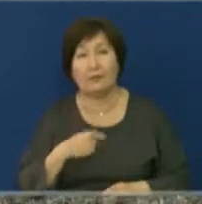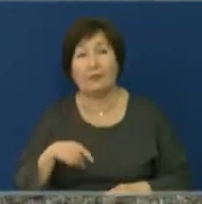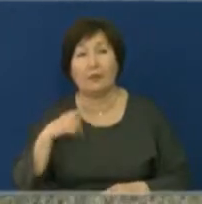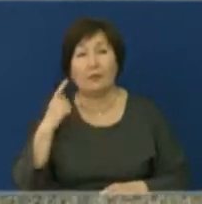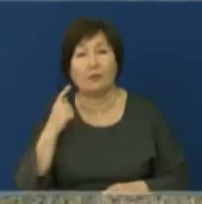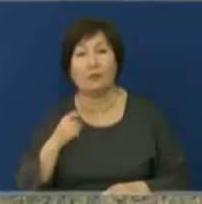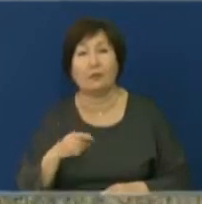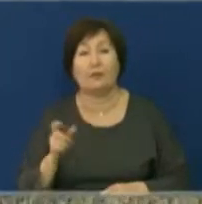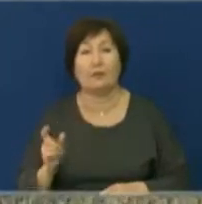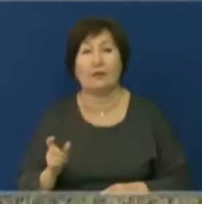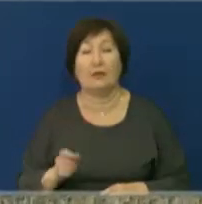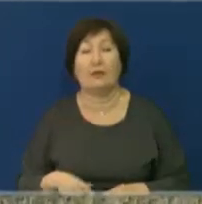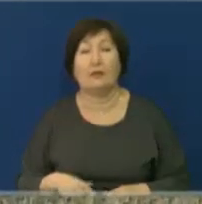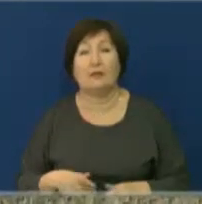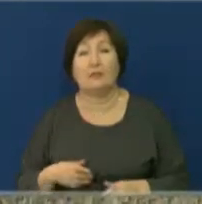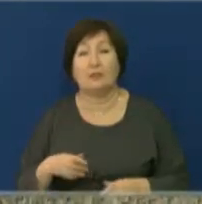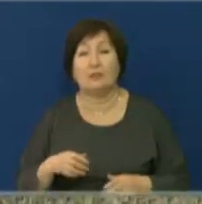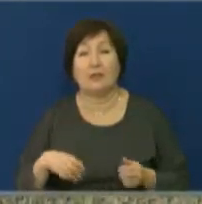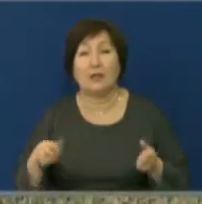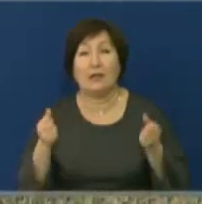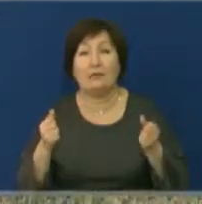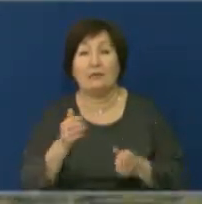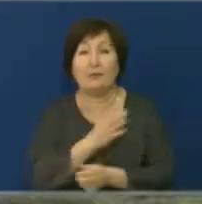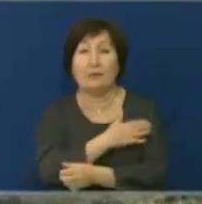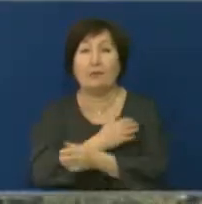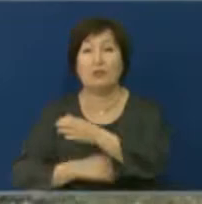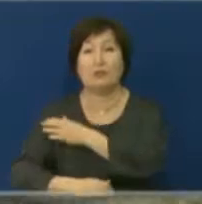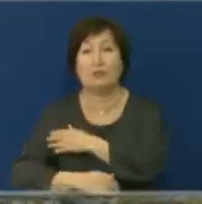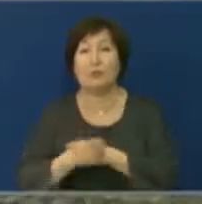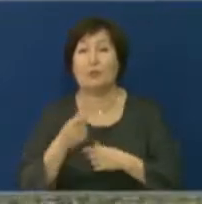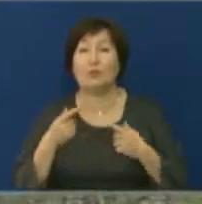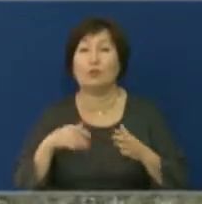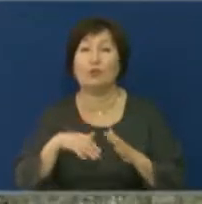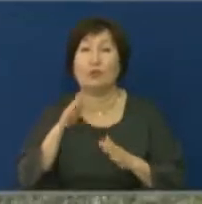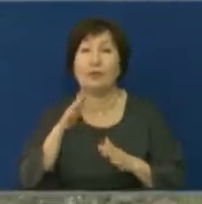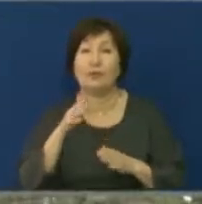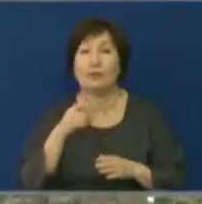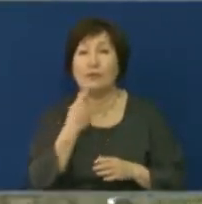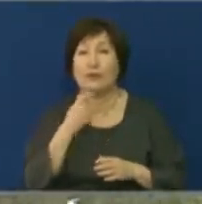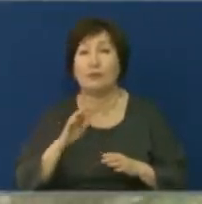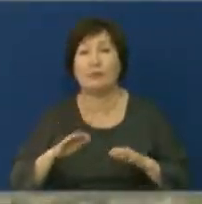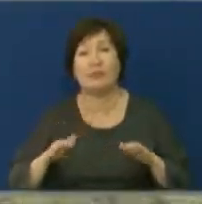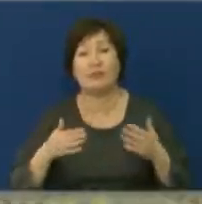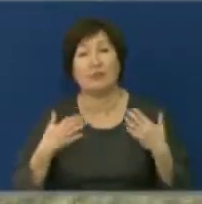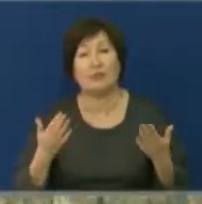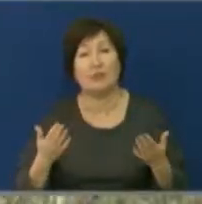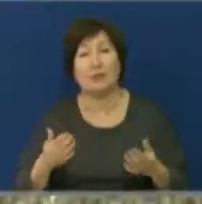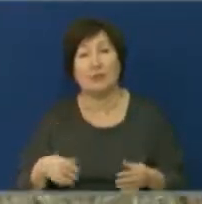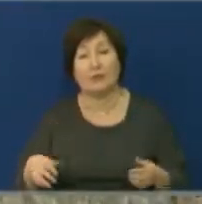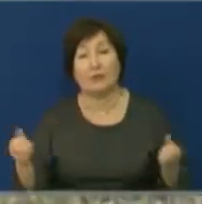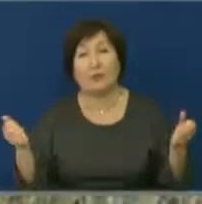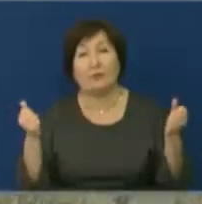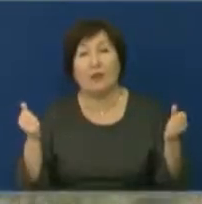от лишнего веса, закаливает мышцы и улучшает кровообращение. В современной медицине детей с отклонениями в здоровье лечат